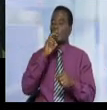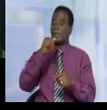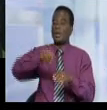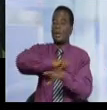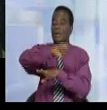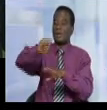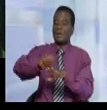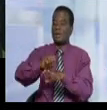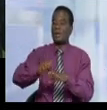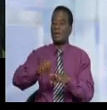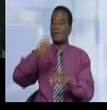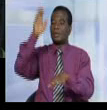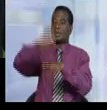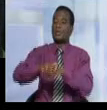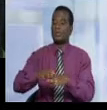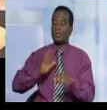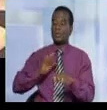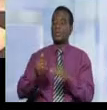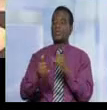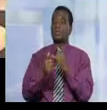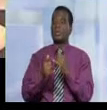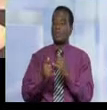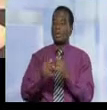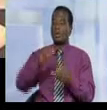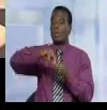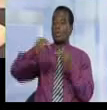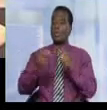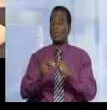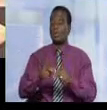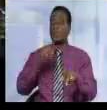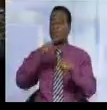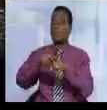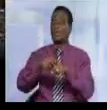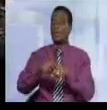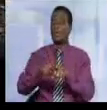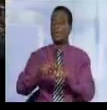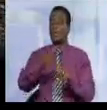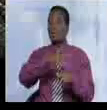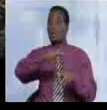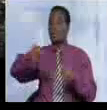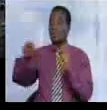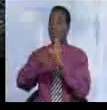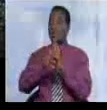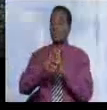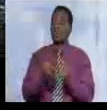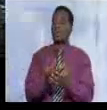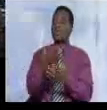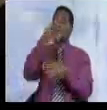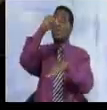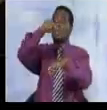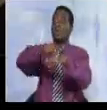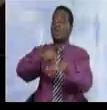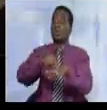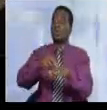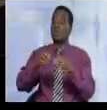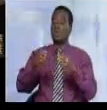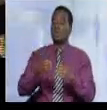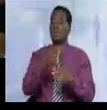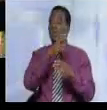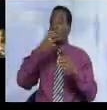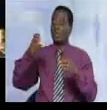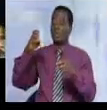engagées réellement sur le terrain. Au nombre des défis à relever, la modernisation et l'intensification de l'élevage,